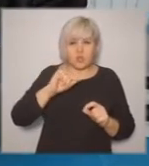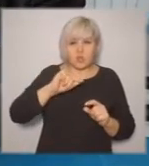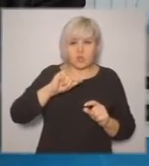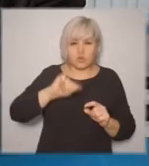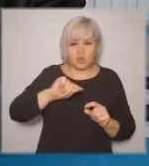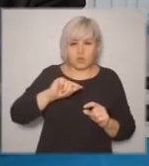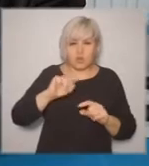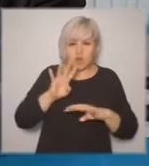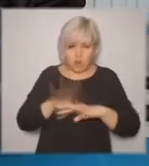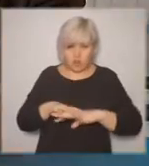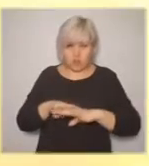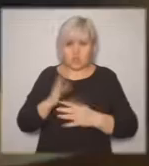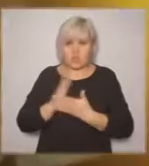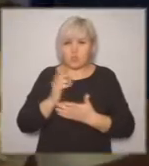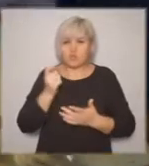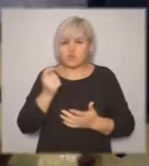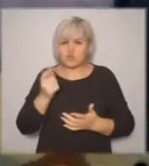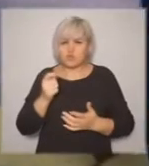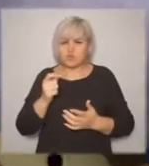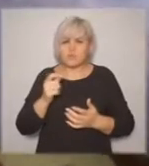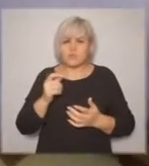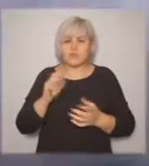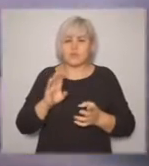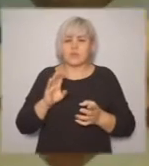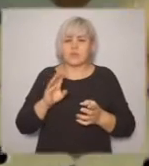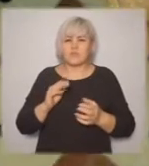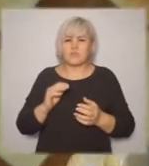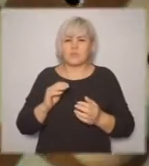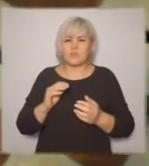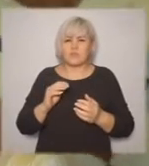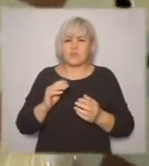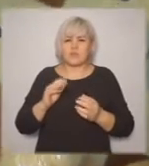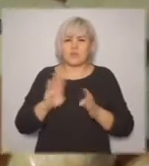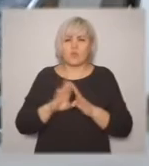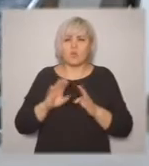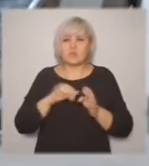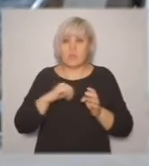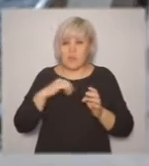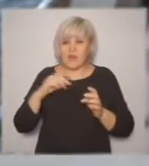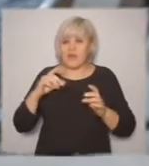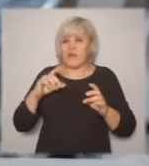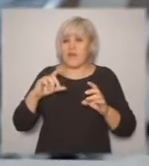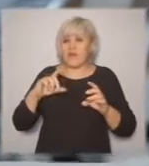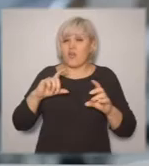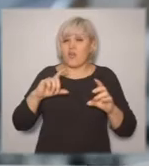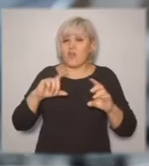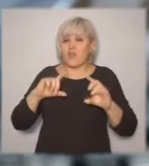которая вставляется вот в это отверстие. А различие между белыми и черными